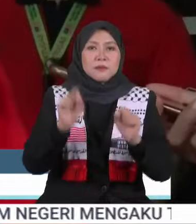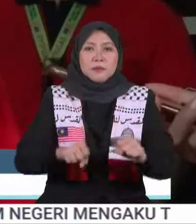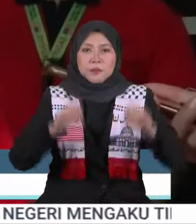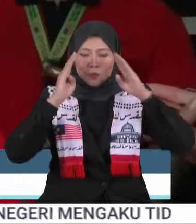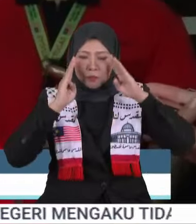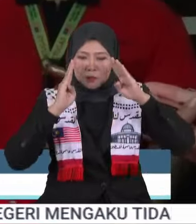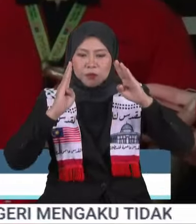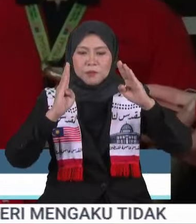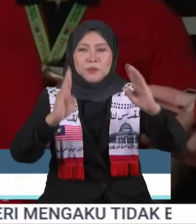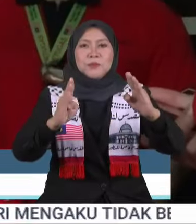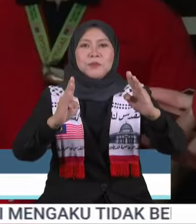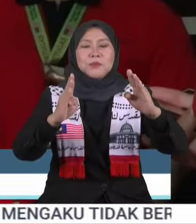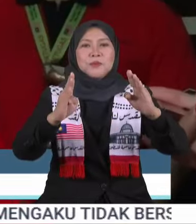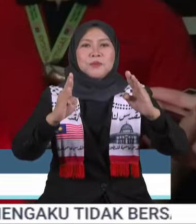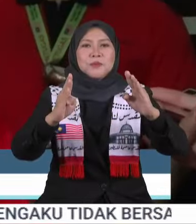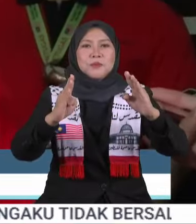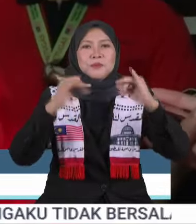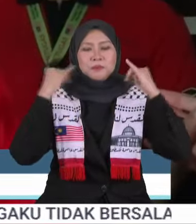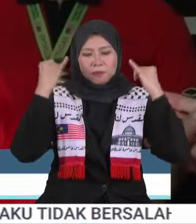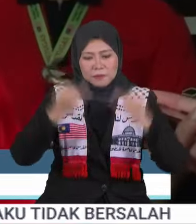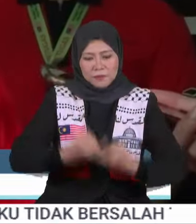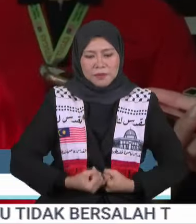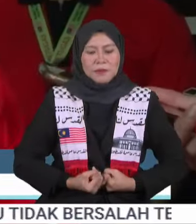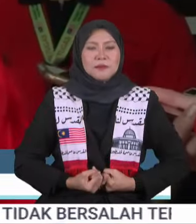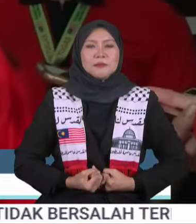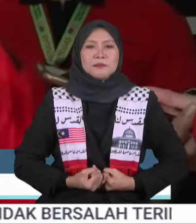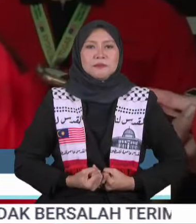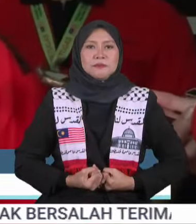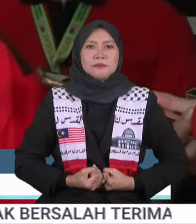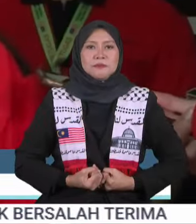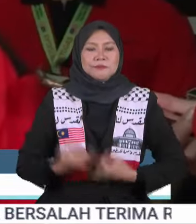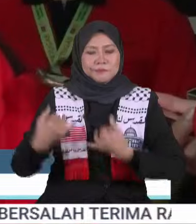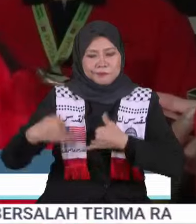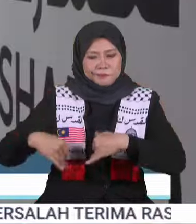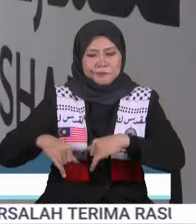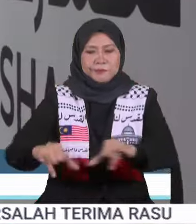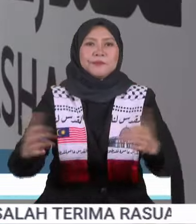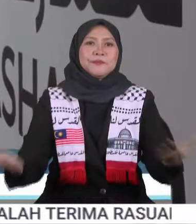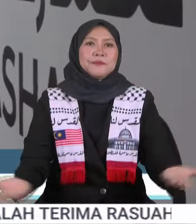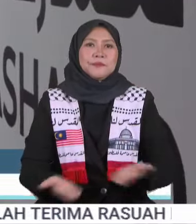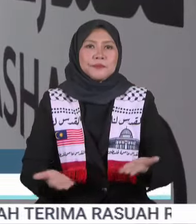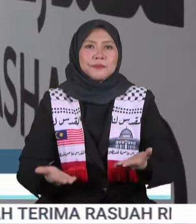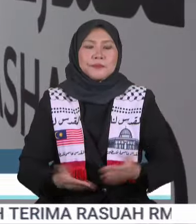menumpukan perhatian mereka kepada ibadah mereka sepanjang mereka berada di sini.